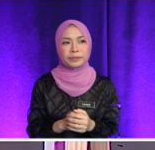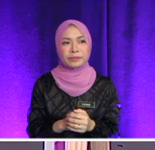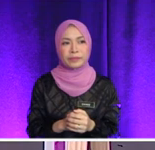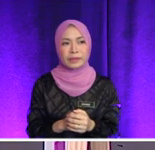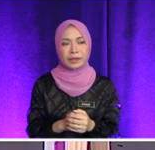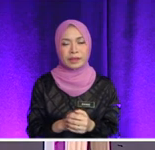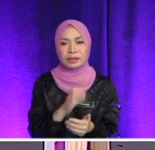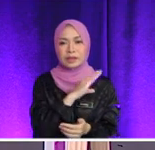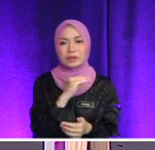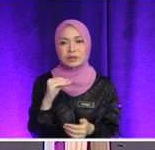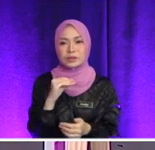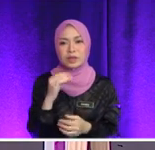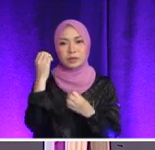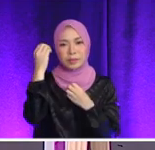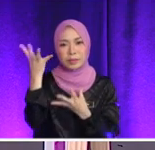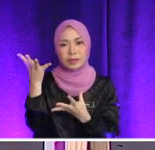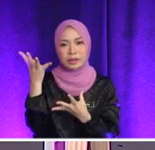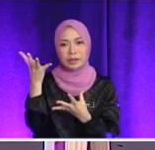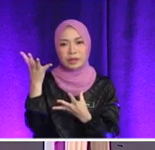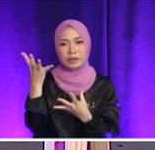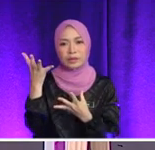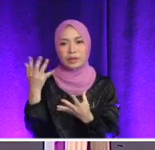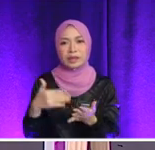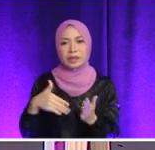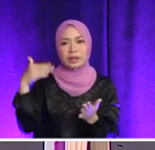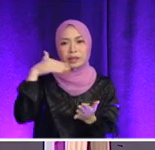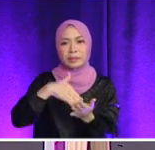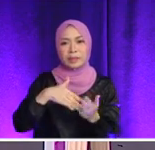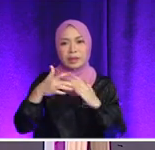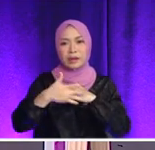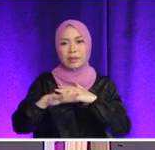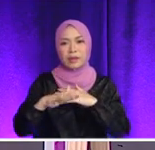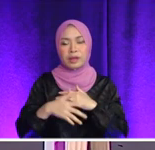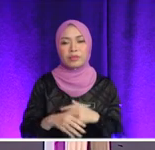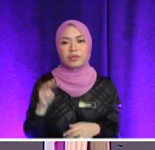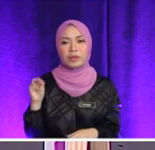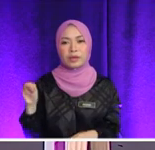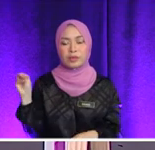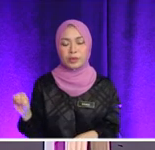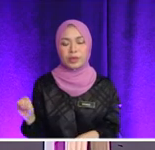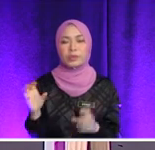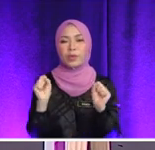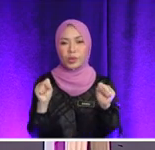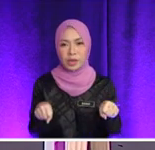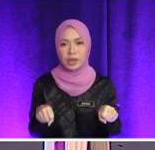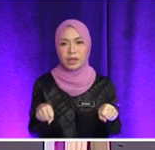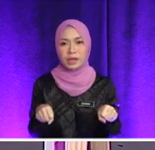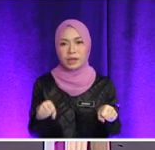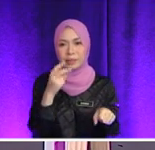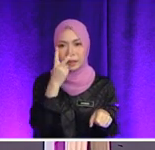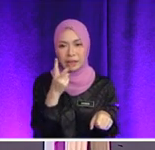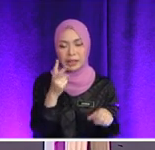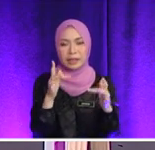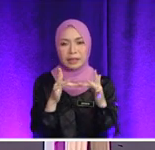lebih awal jadi murid-murid akan boleh melayani internet di rumah dan mencari dan membuat sedikit